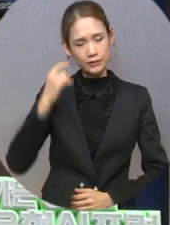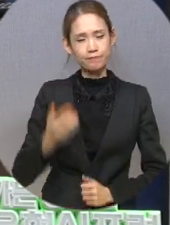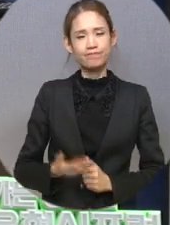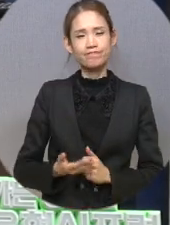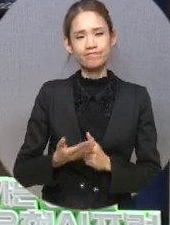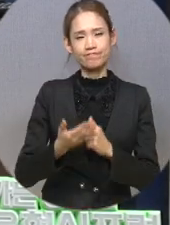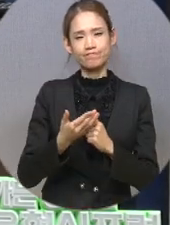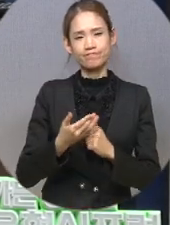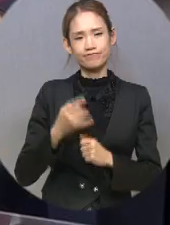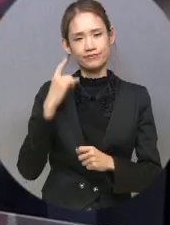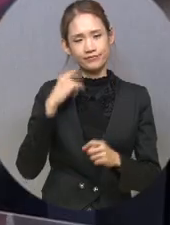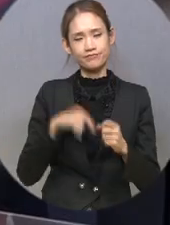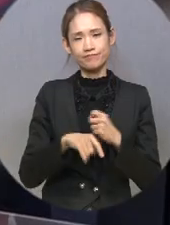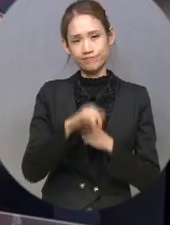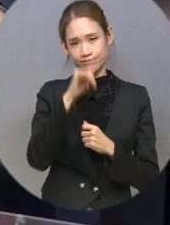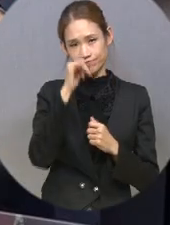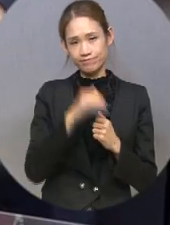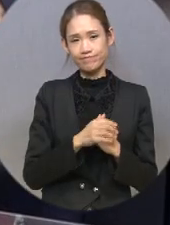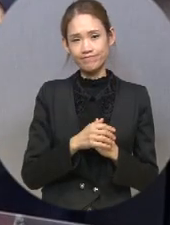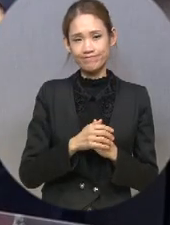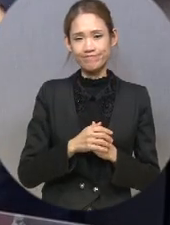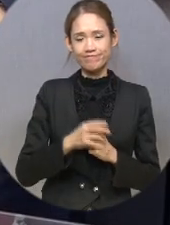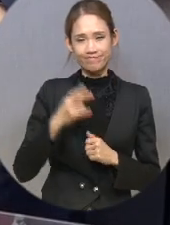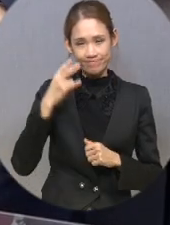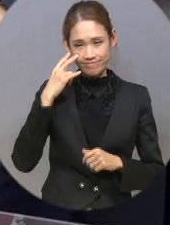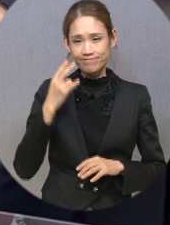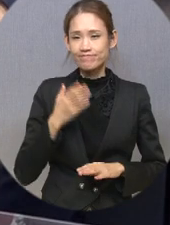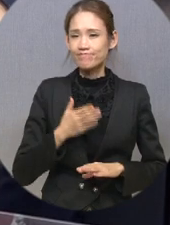생각해달라는 그런 의미가 되겠습니다. 예, 감사합니다.